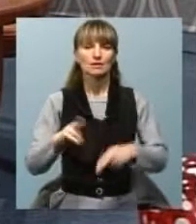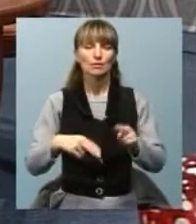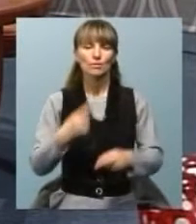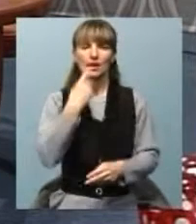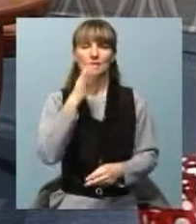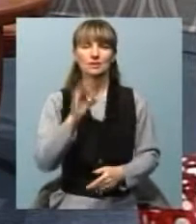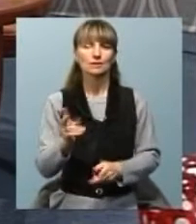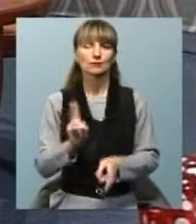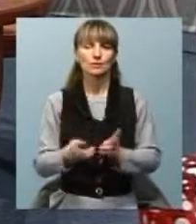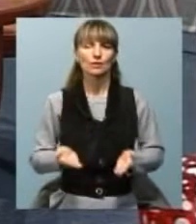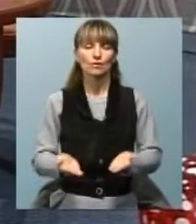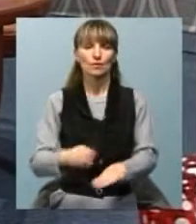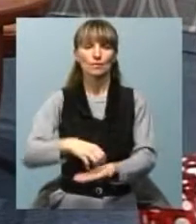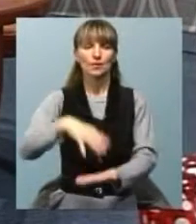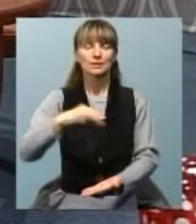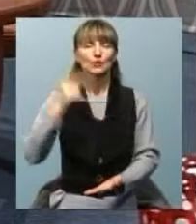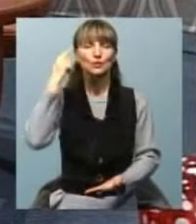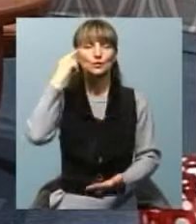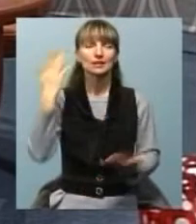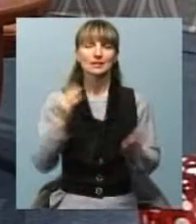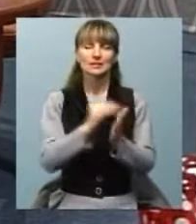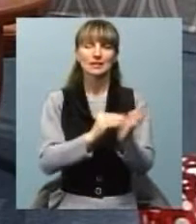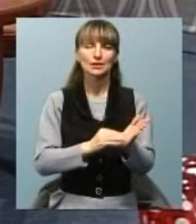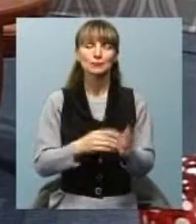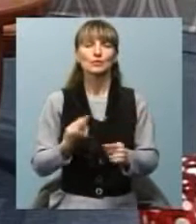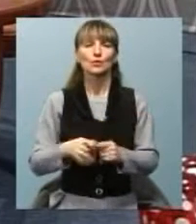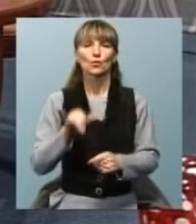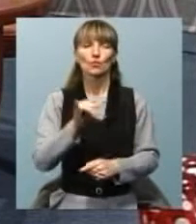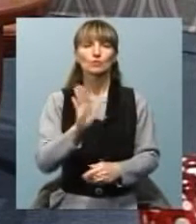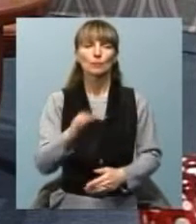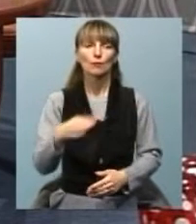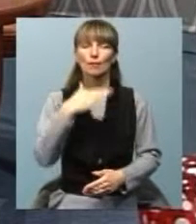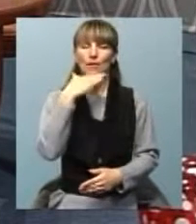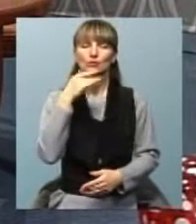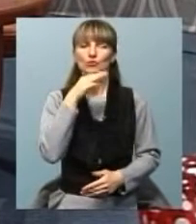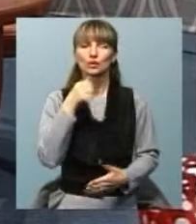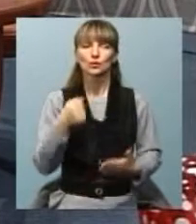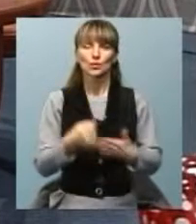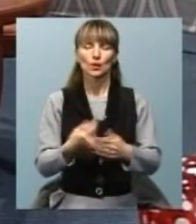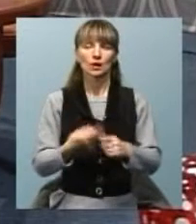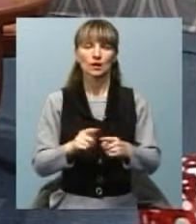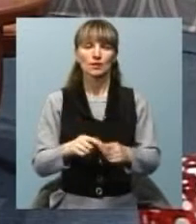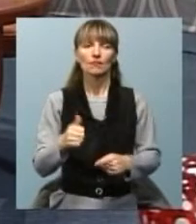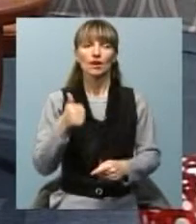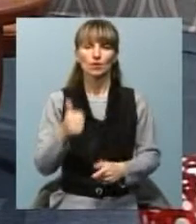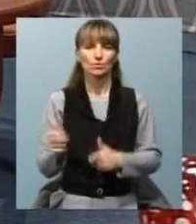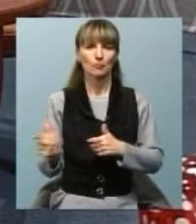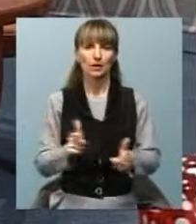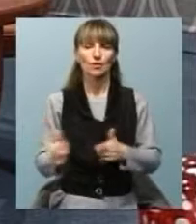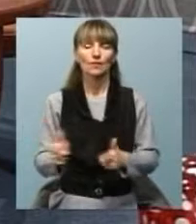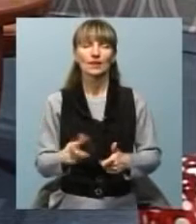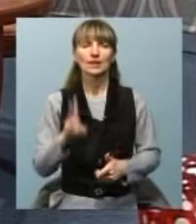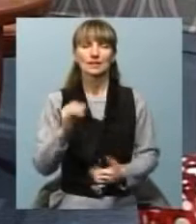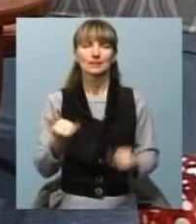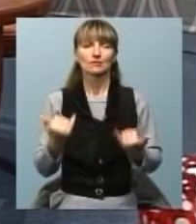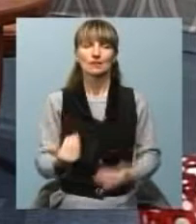яєчка, приготувати паски або хоча б дізнатися якісь певні рецепти. Тож у вас буде дуже багато часу, щоб до цього гарно і правильно підготовитися. Ну, а